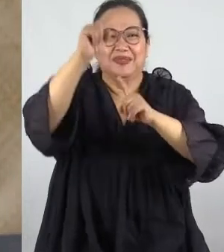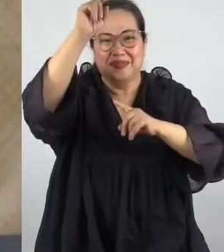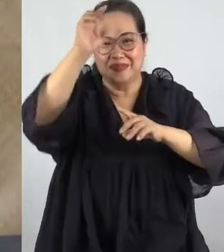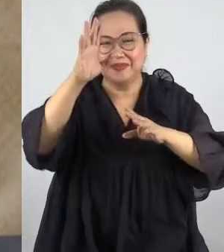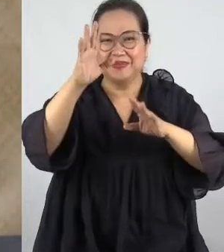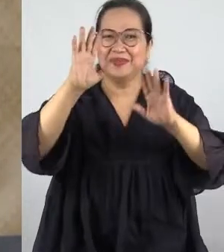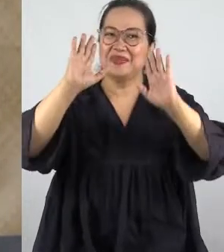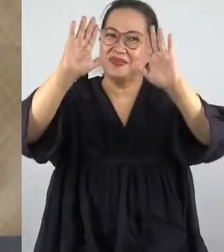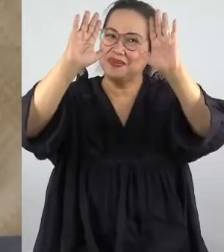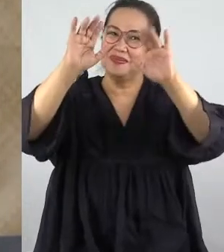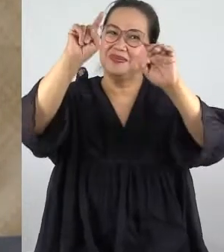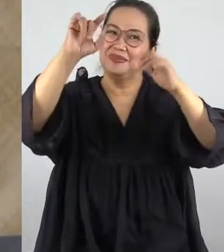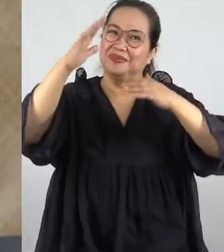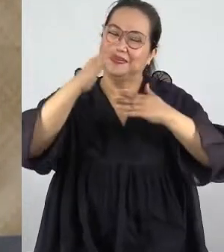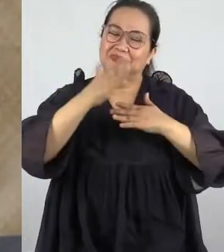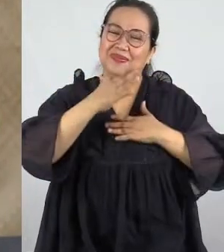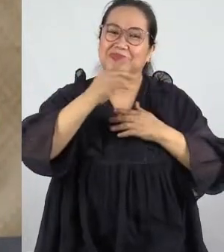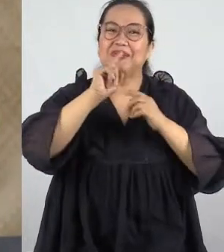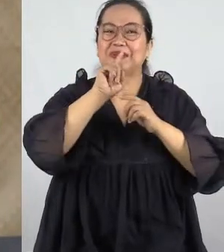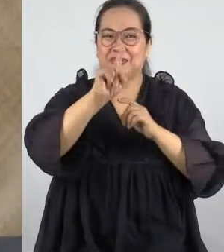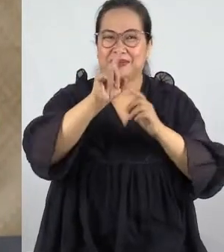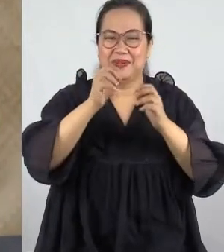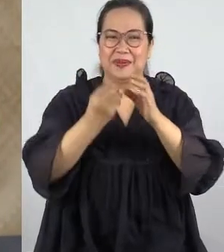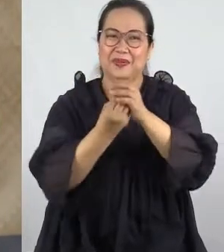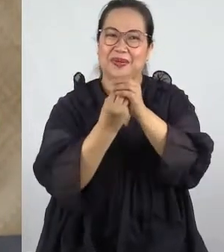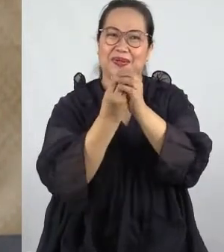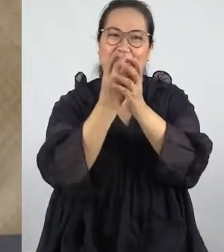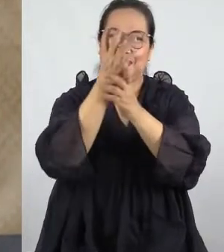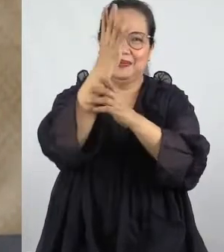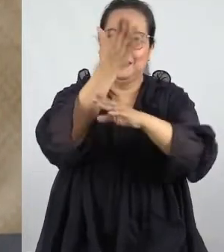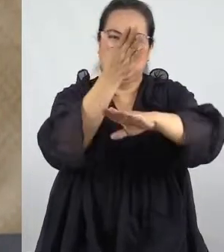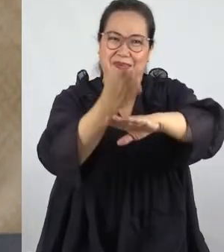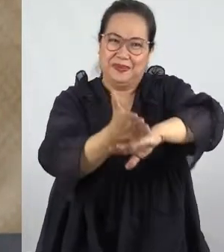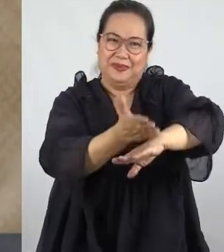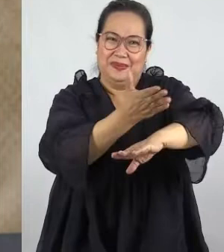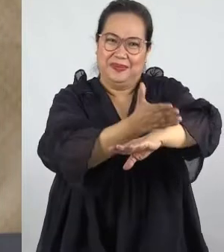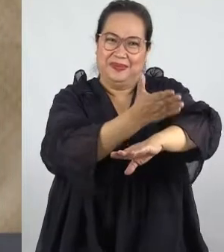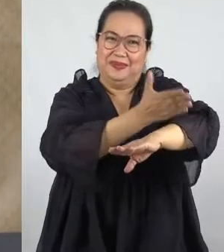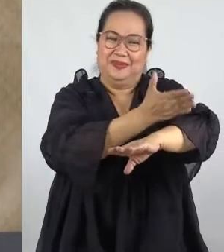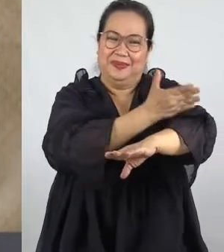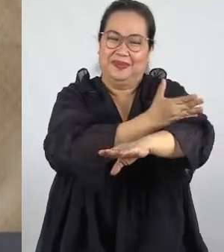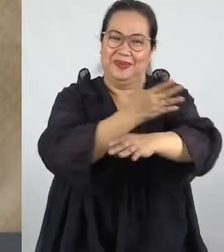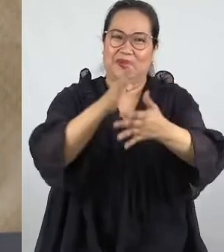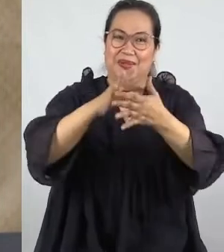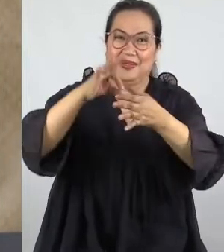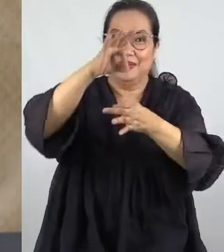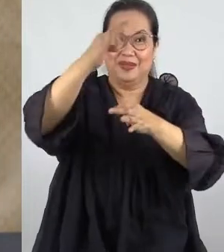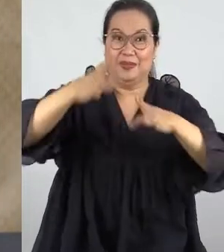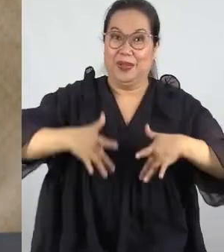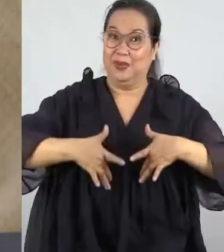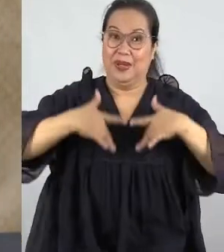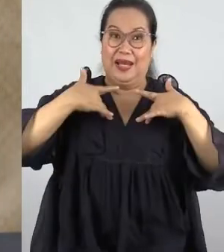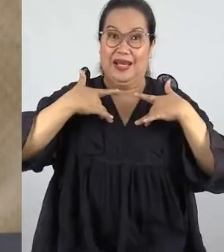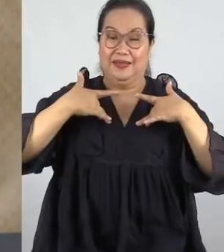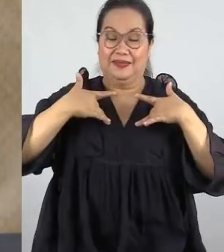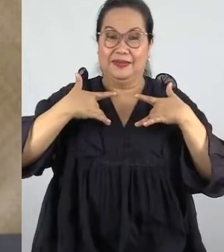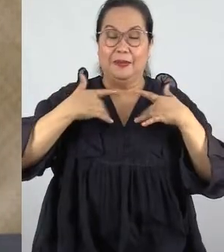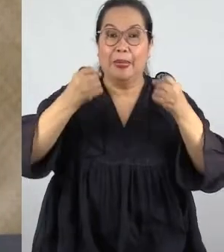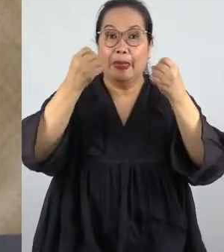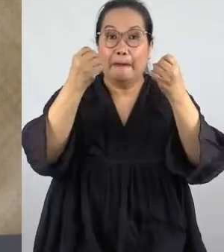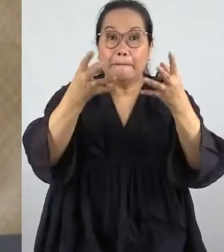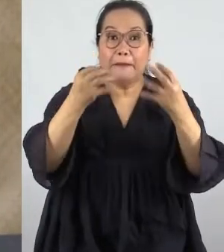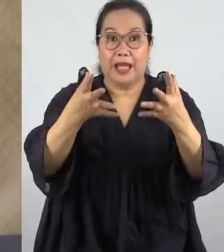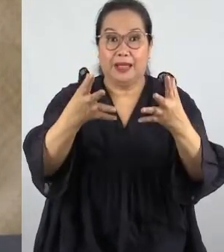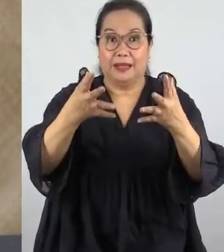diwang banal ay patuloy tayong lumalago sa ating buhay espiritual.